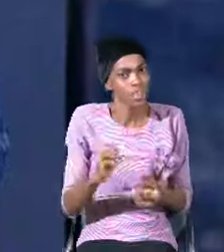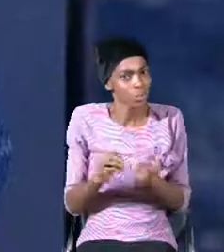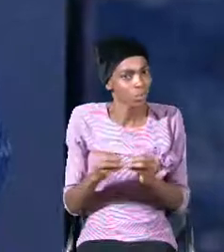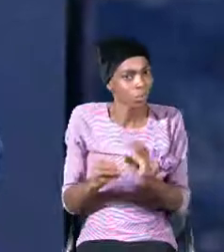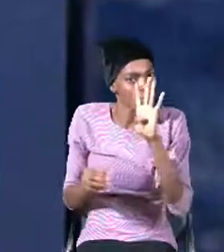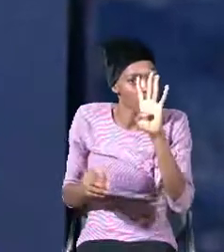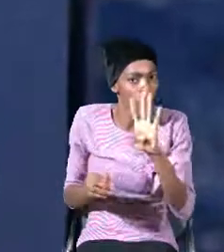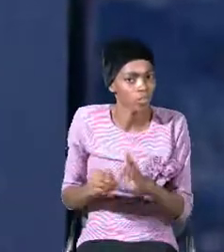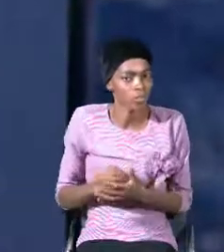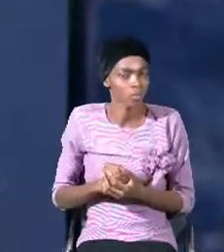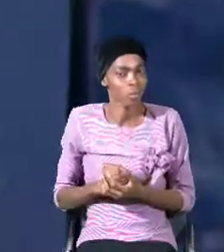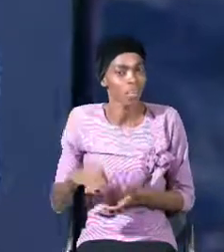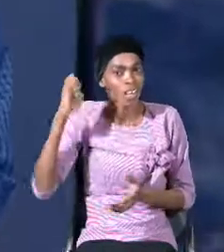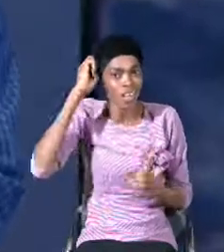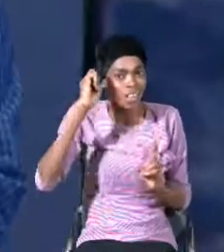Quatrièmement,